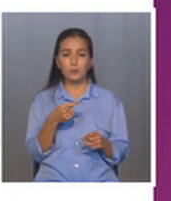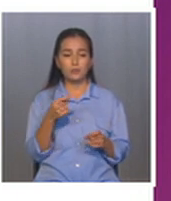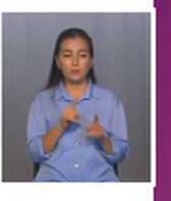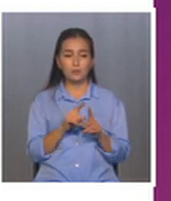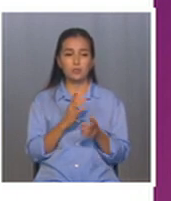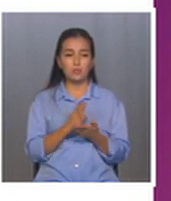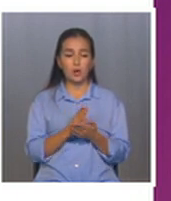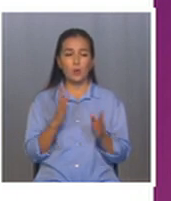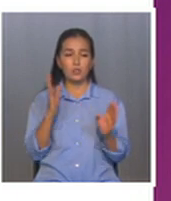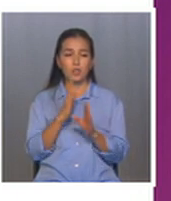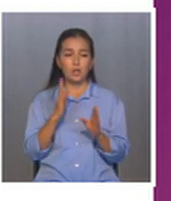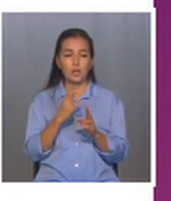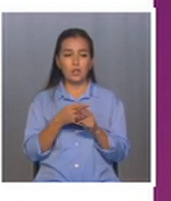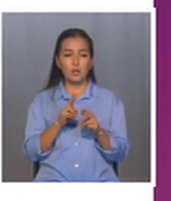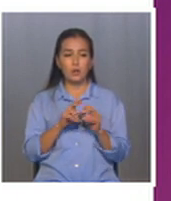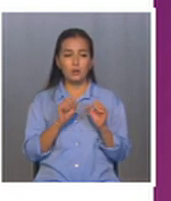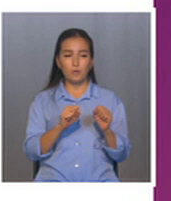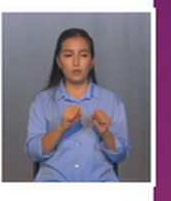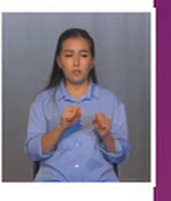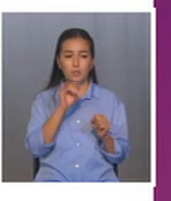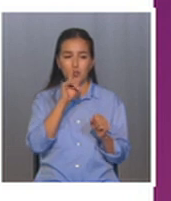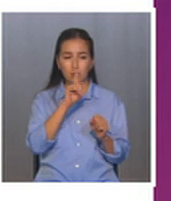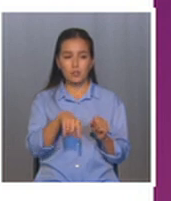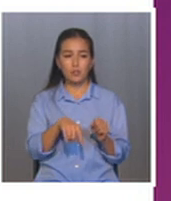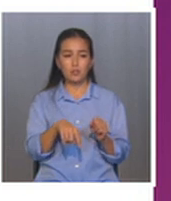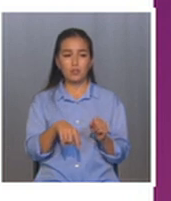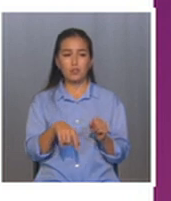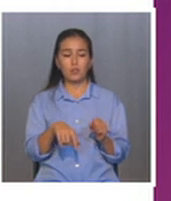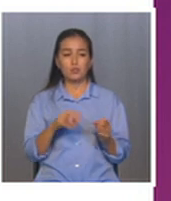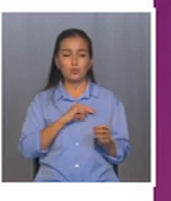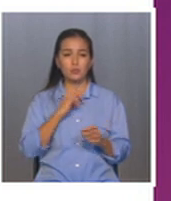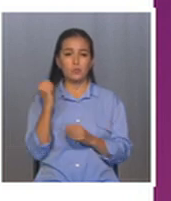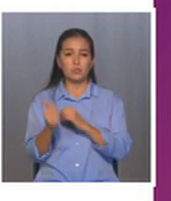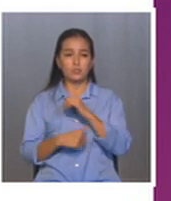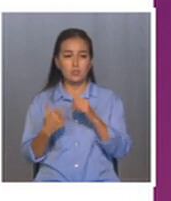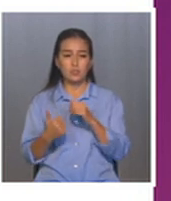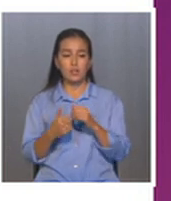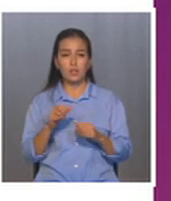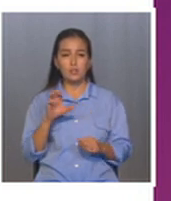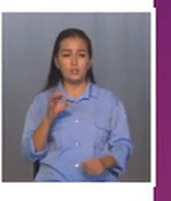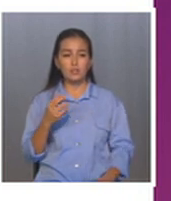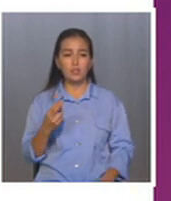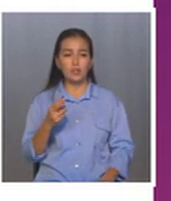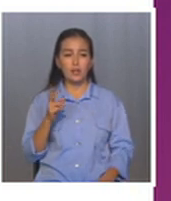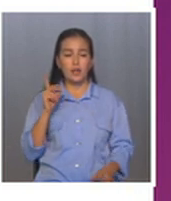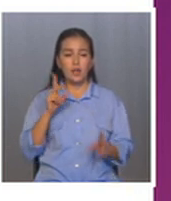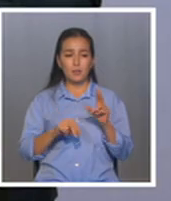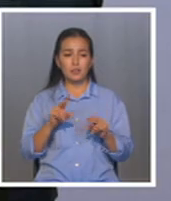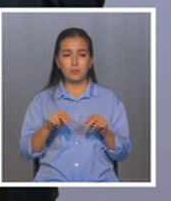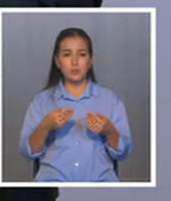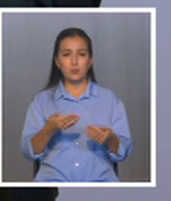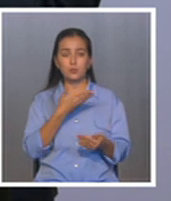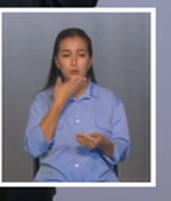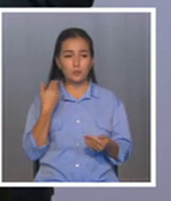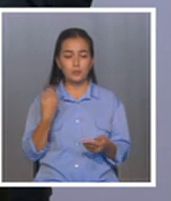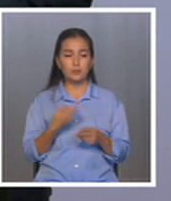Бұған қоршаған ортаның қорғалмауы, жұмыссыздық, әлеуметтік кепілдіктердің берілмеуін атап көрсетуімізге болады.